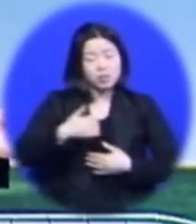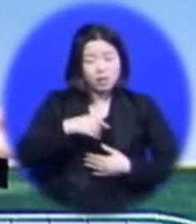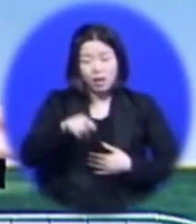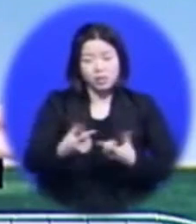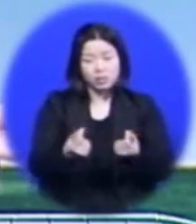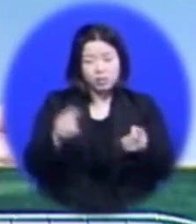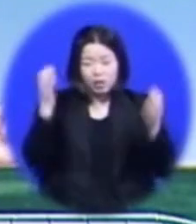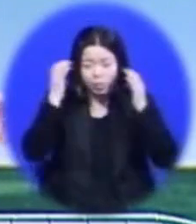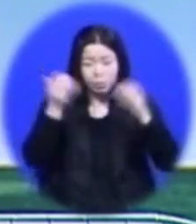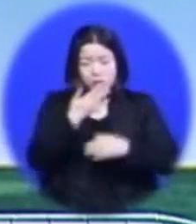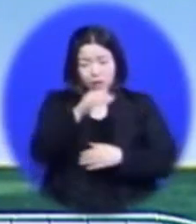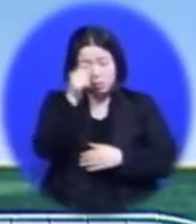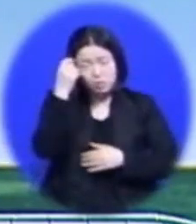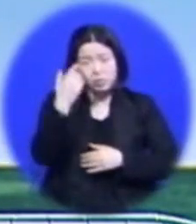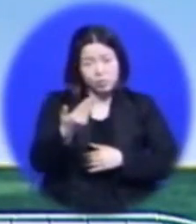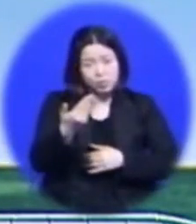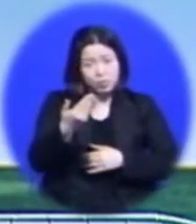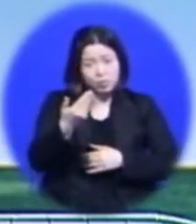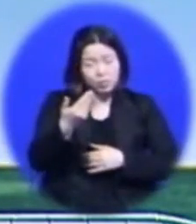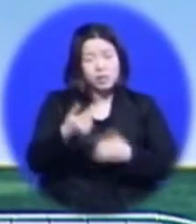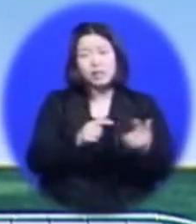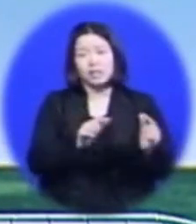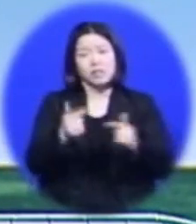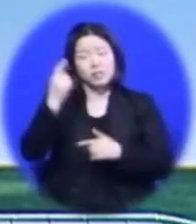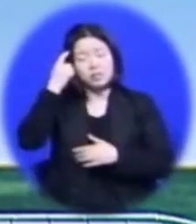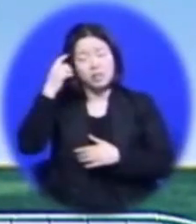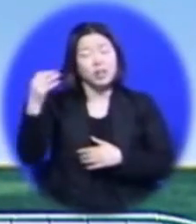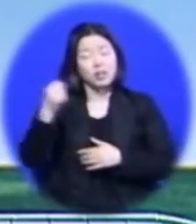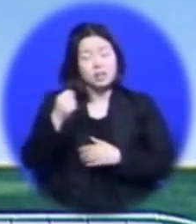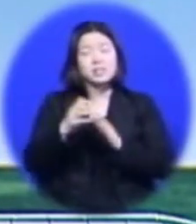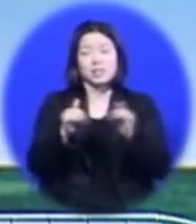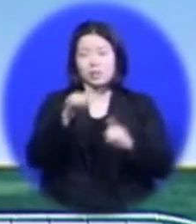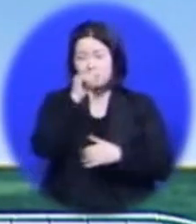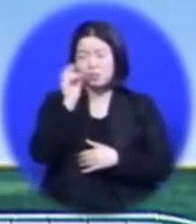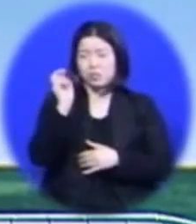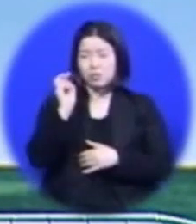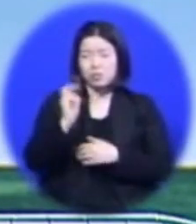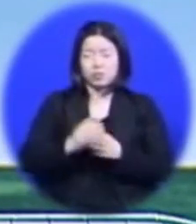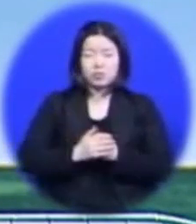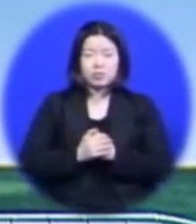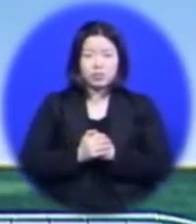있어? 이렇게 생각하는 분들이 있다니까요.